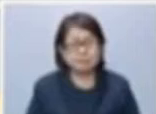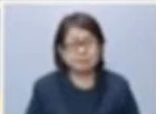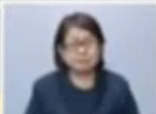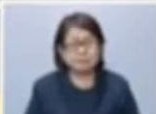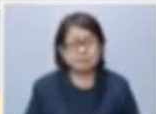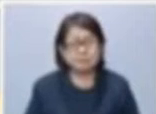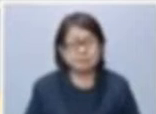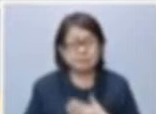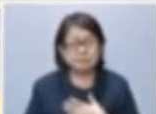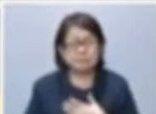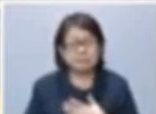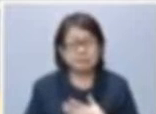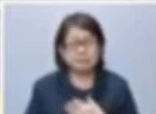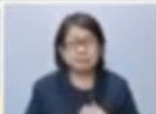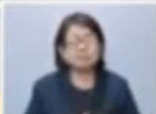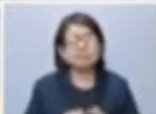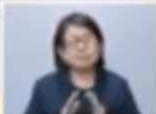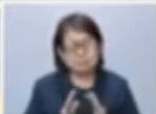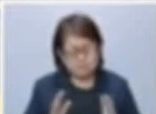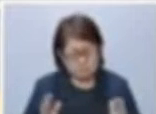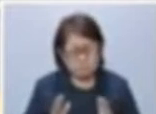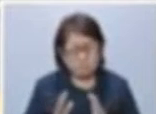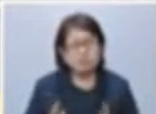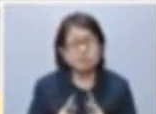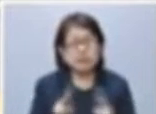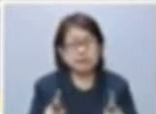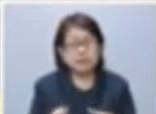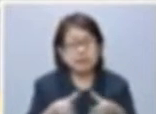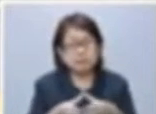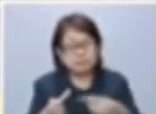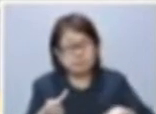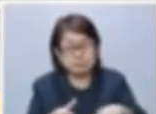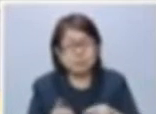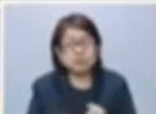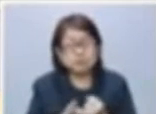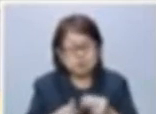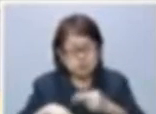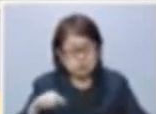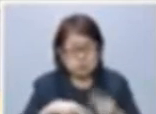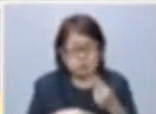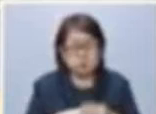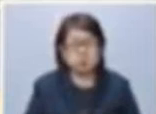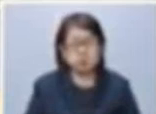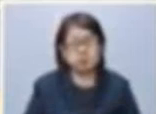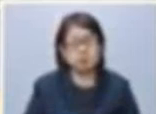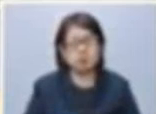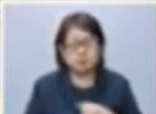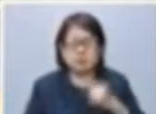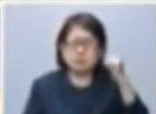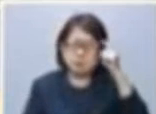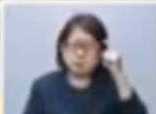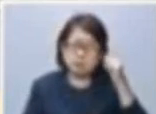ะนั้นดิฉันก็ต้องขอบพระคุณคณะกรรมการที่ได้ดูแลในเรื่องแบบนี้แล้วก็ดิฉันหวังว่